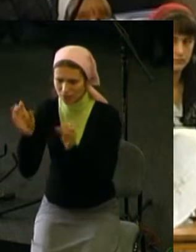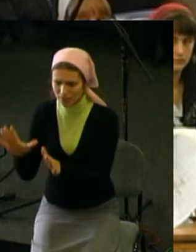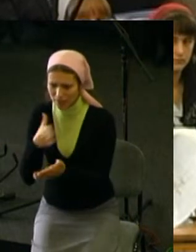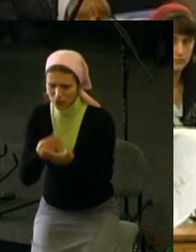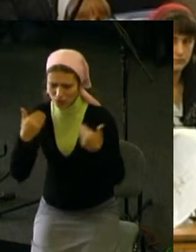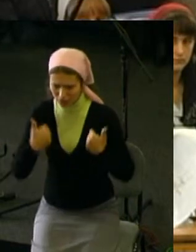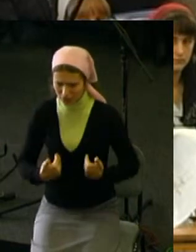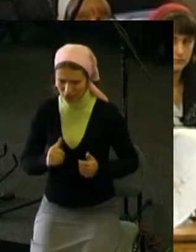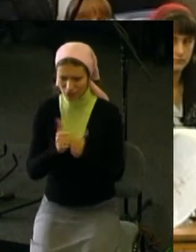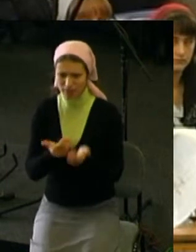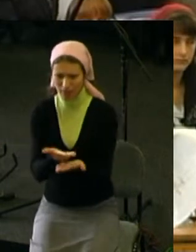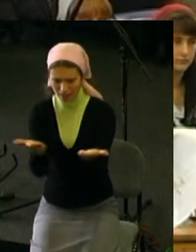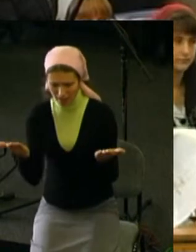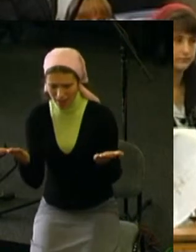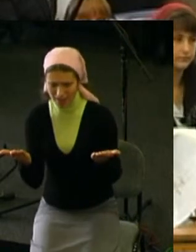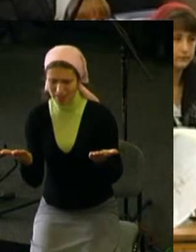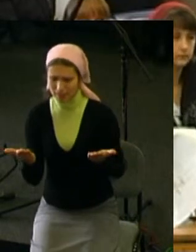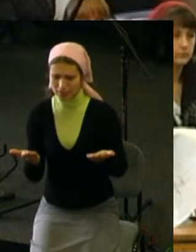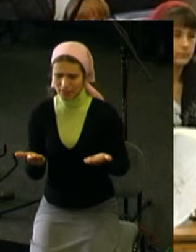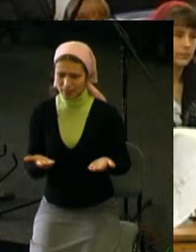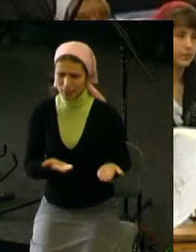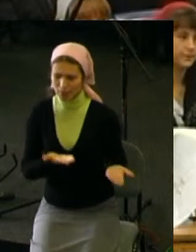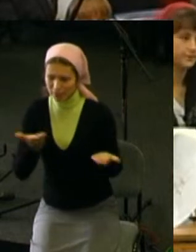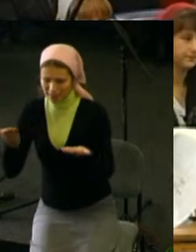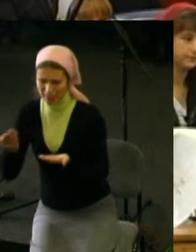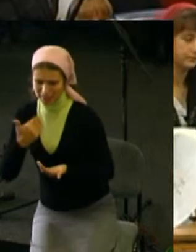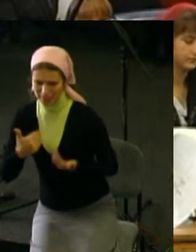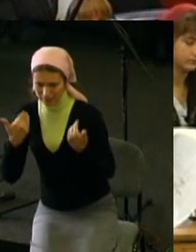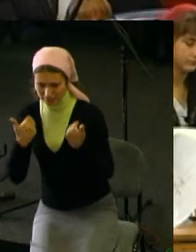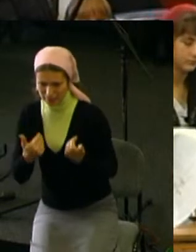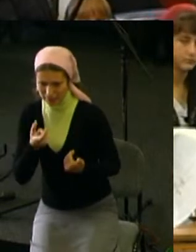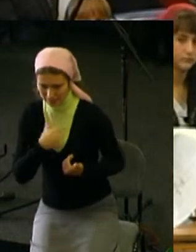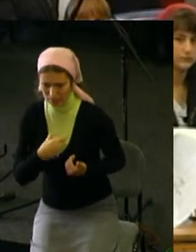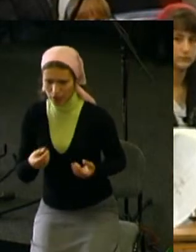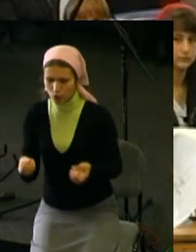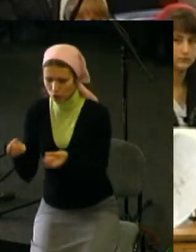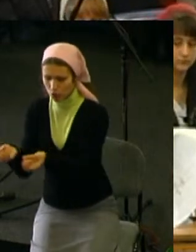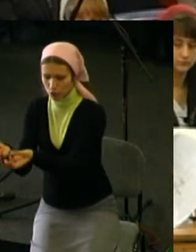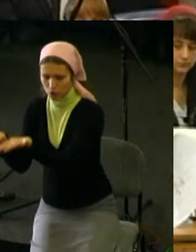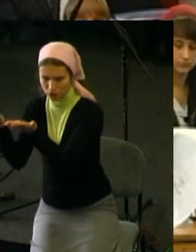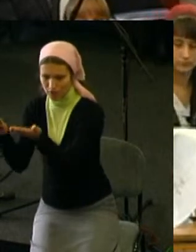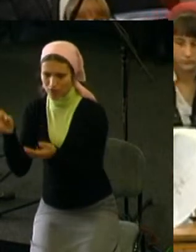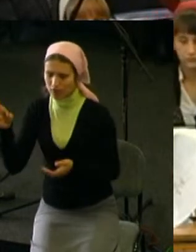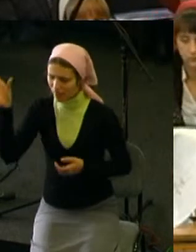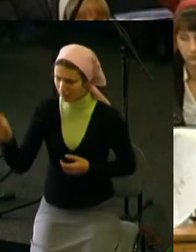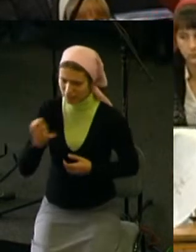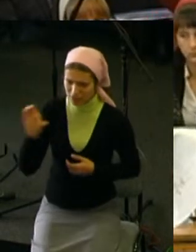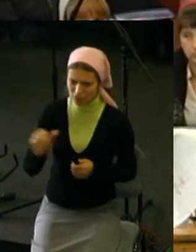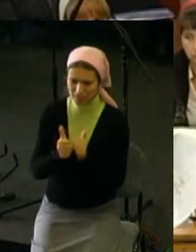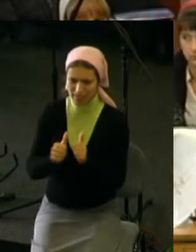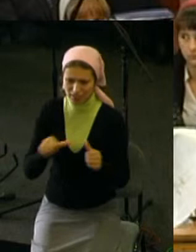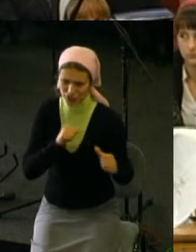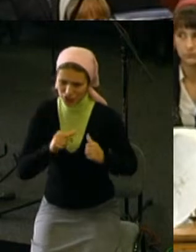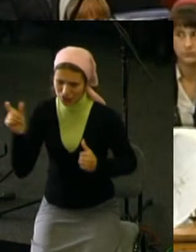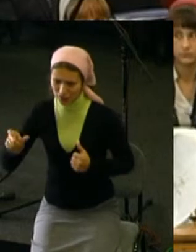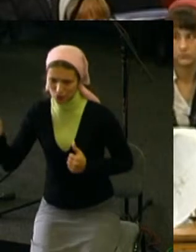віддам своє тіло за тебе який приніс себе в жертву на хресті за нас грішних людей